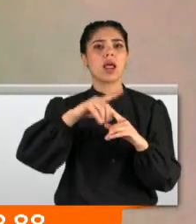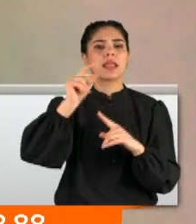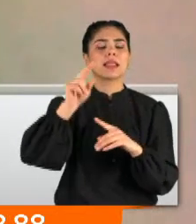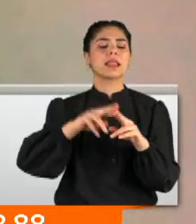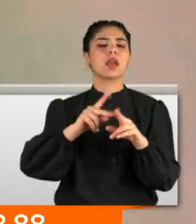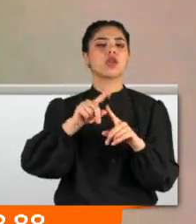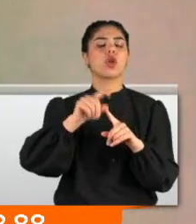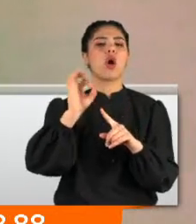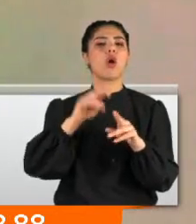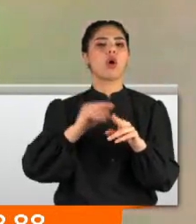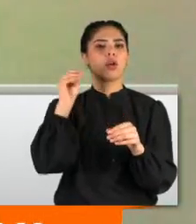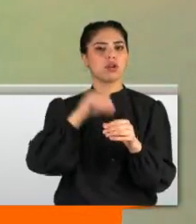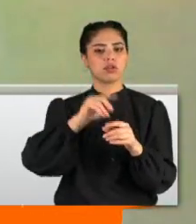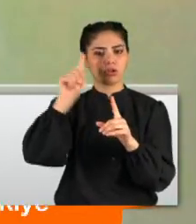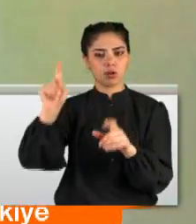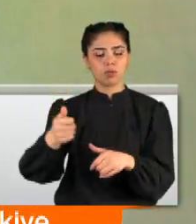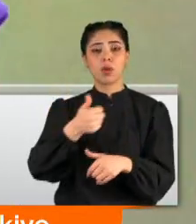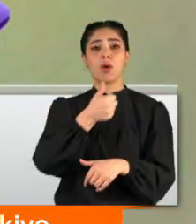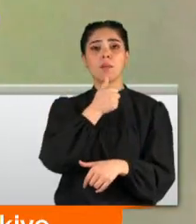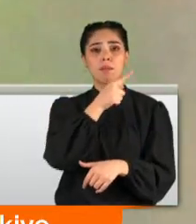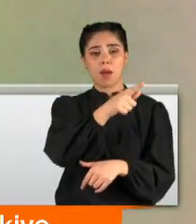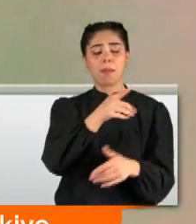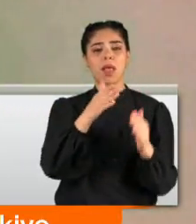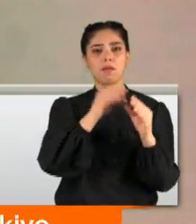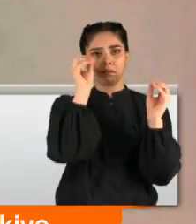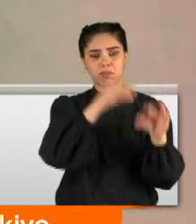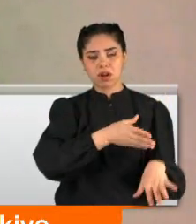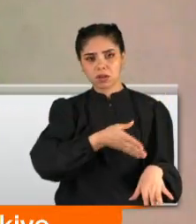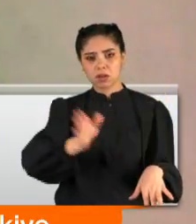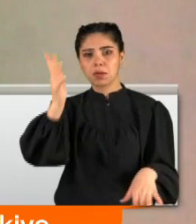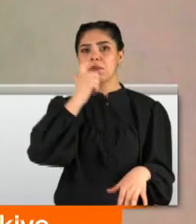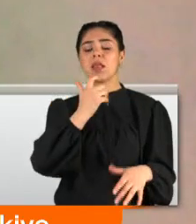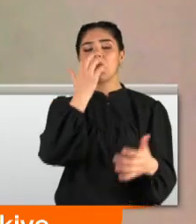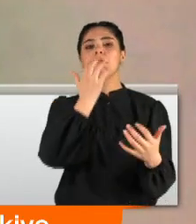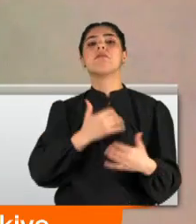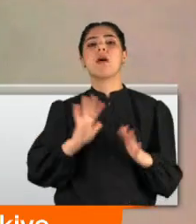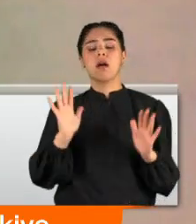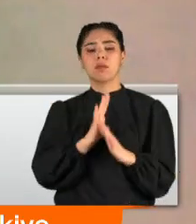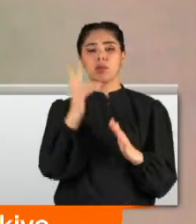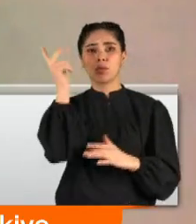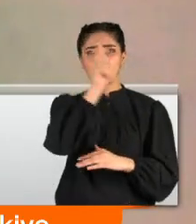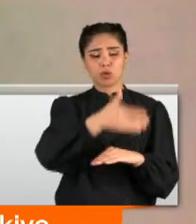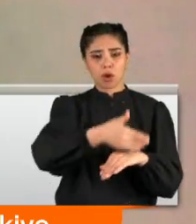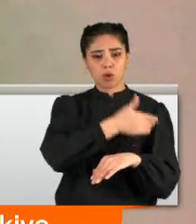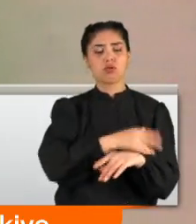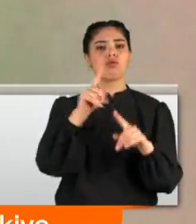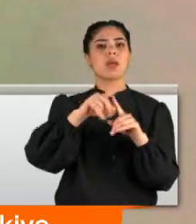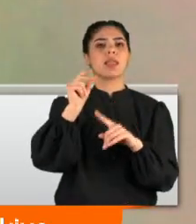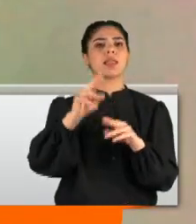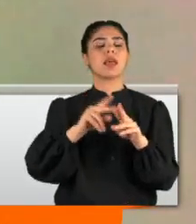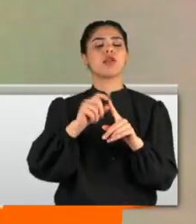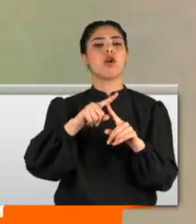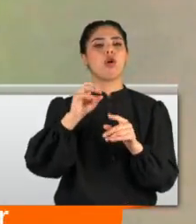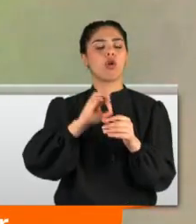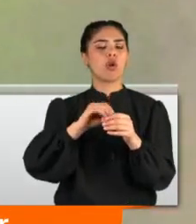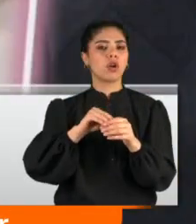yıl önce babam yani kocam evi terk etti. 5 yıldır bize bakmıyor. 3-4 ay önce kocamı TikTok'ta bulduk.